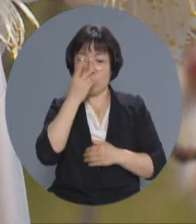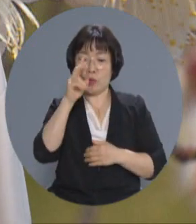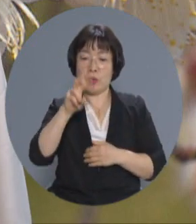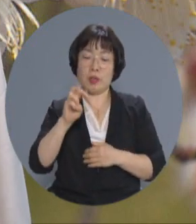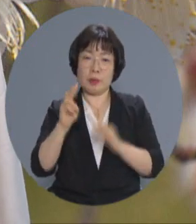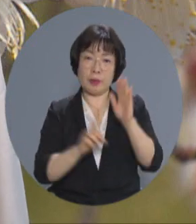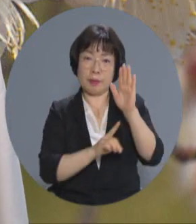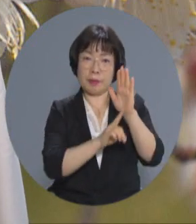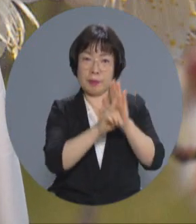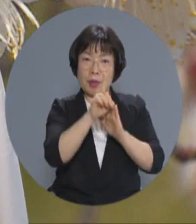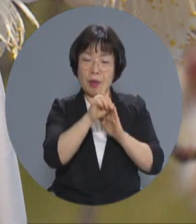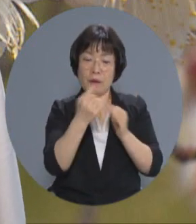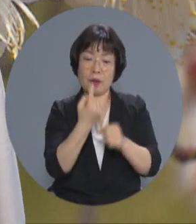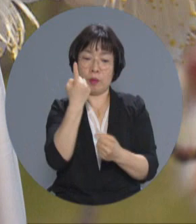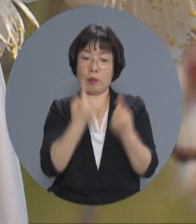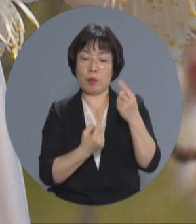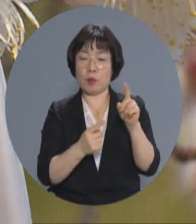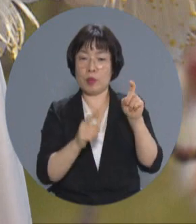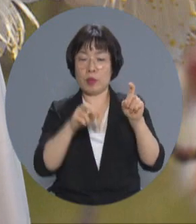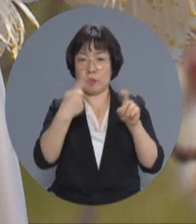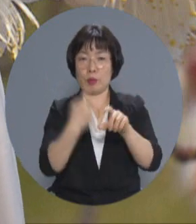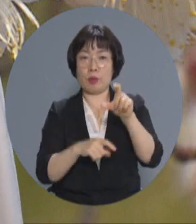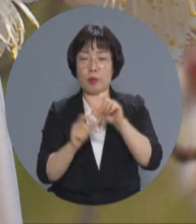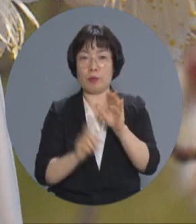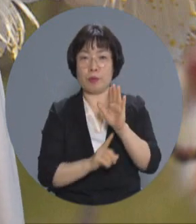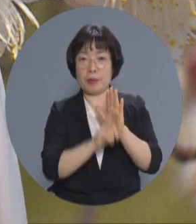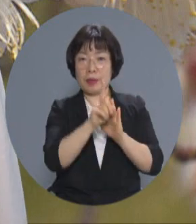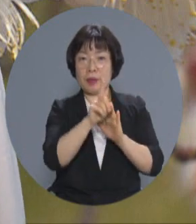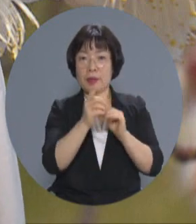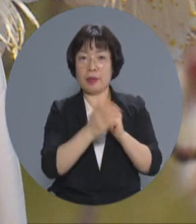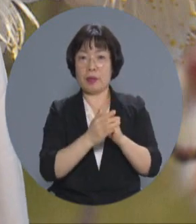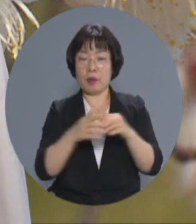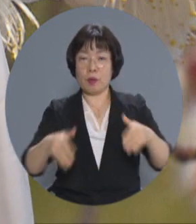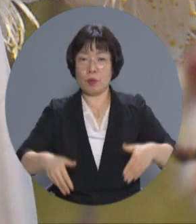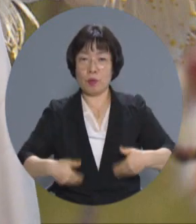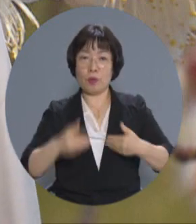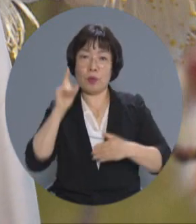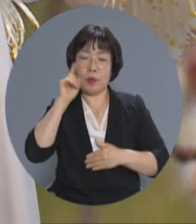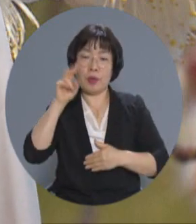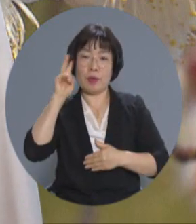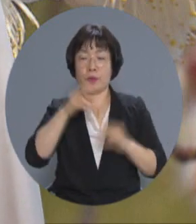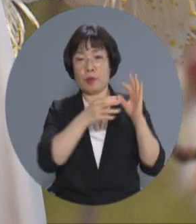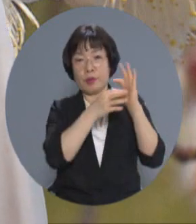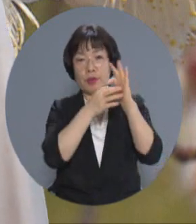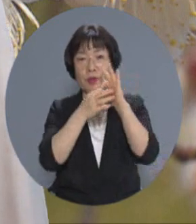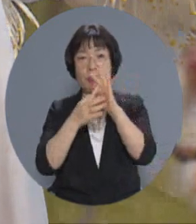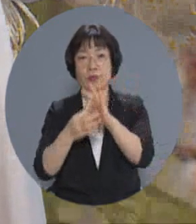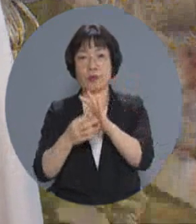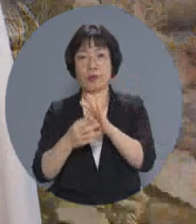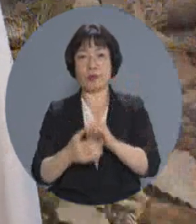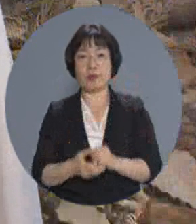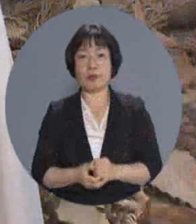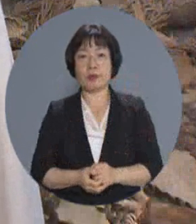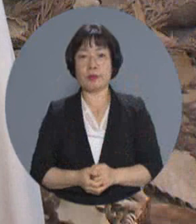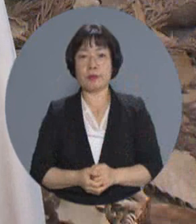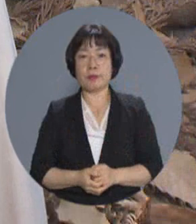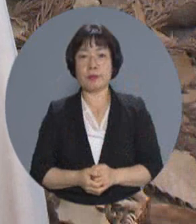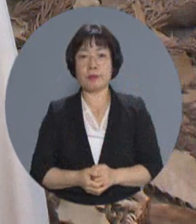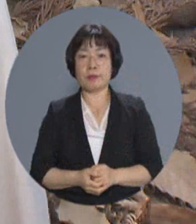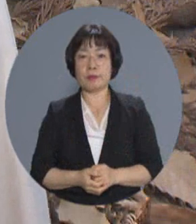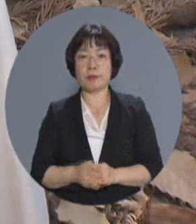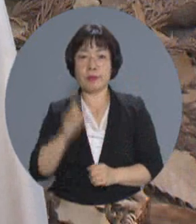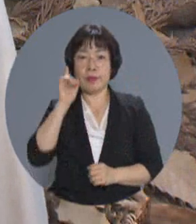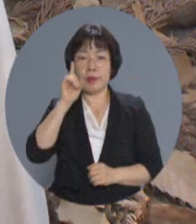23도까지 오르며 평년보다 10도 이상 높은 기온 보였는데요 높은 기온은 내일과 토요일까지 이어지겠습니다 내일은